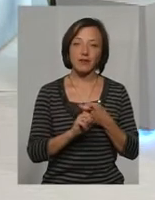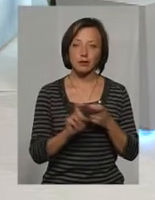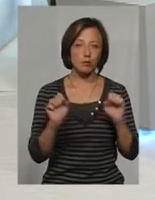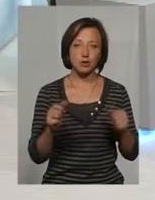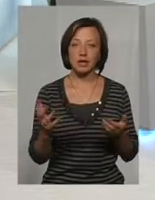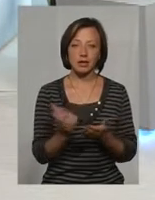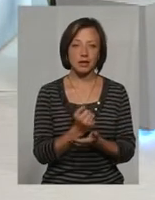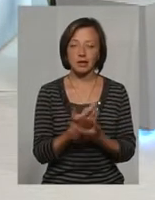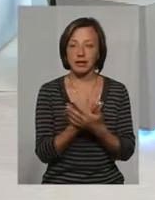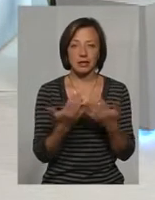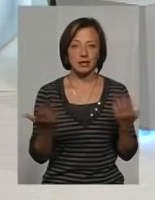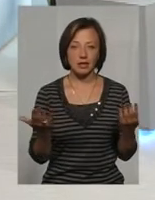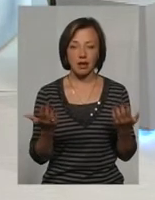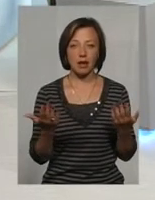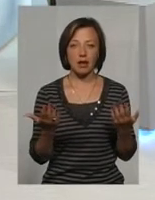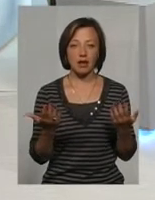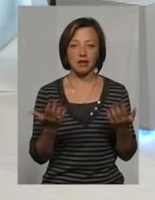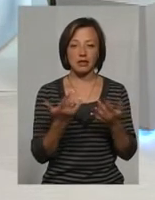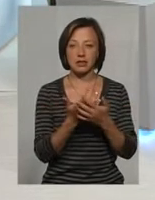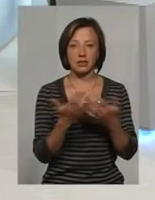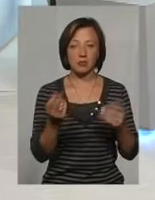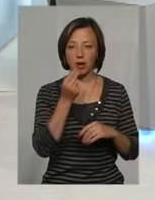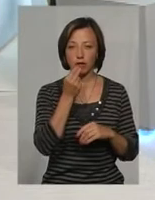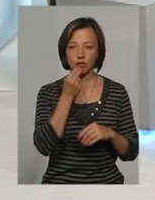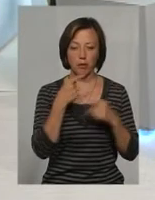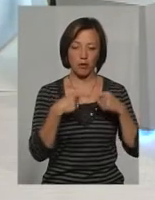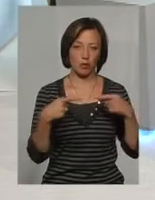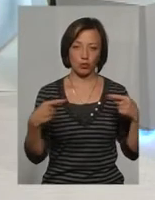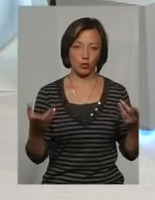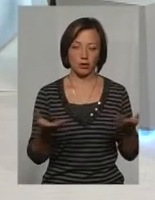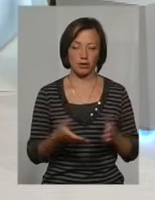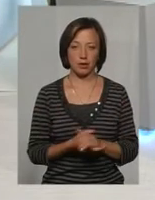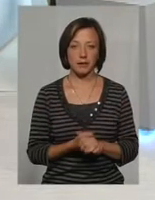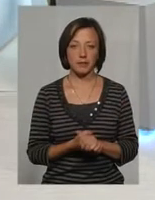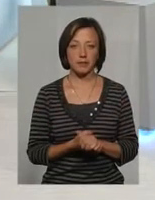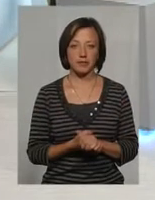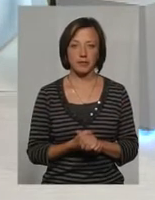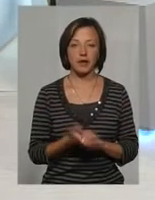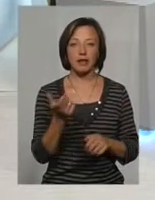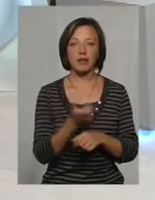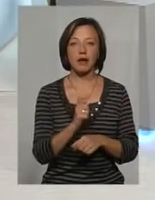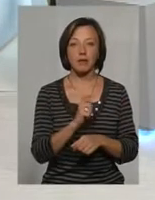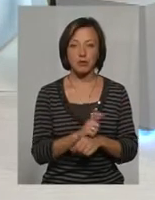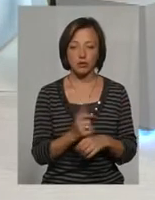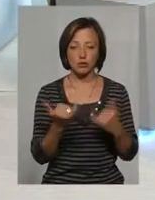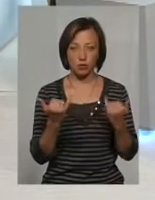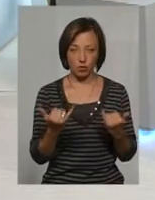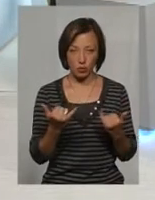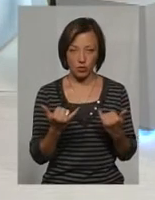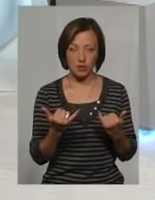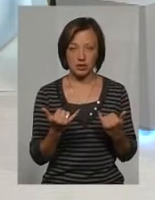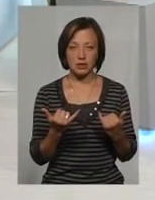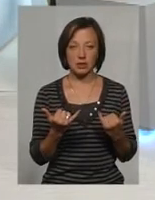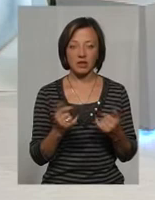знайти абсолютно різні, абсолютно з різними харчовими продуктами. Найбільш актуальні на сьогоднішній